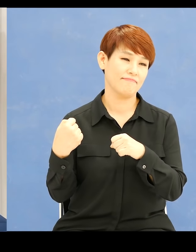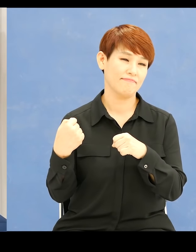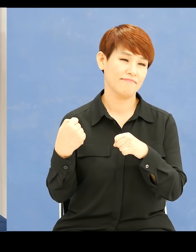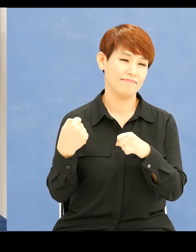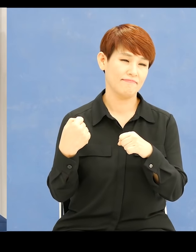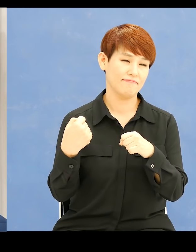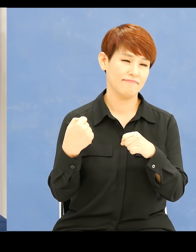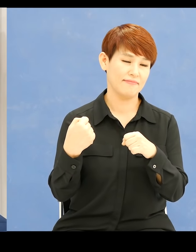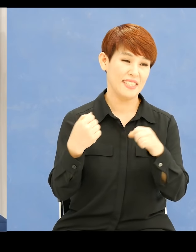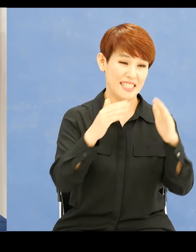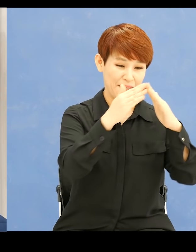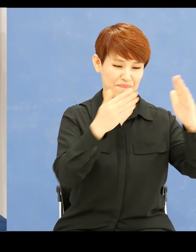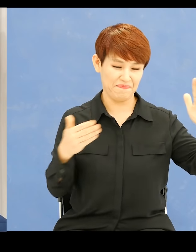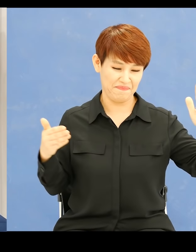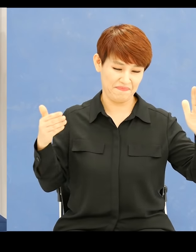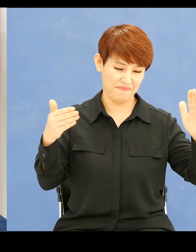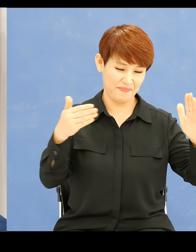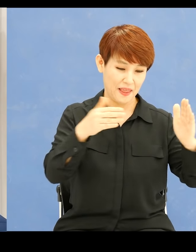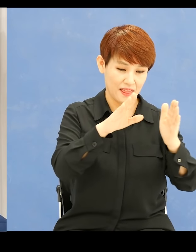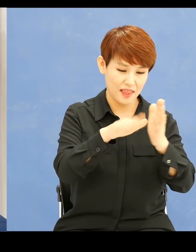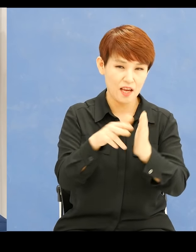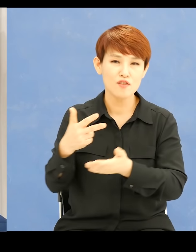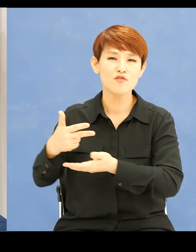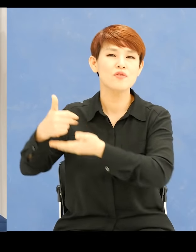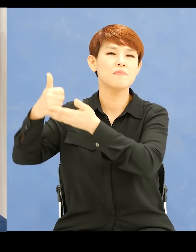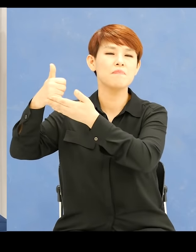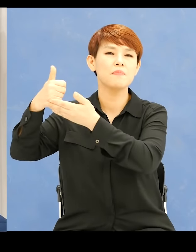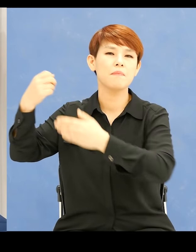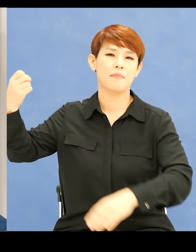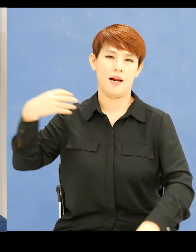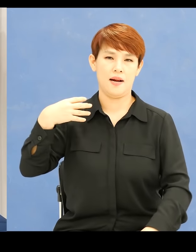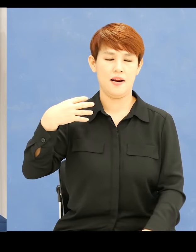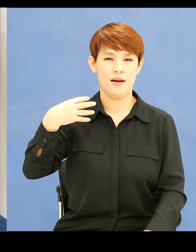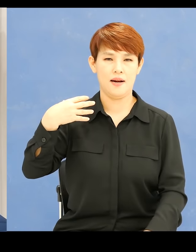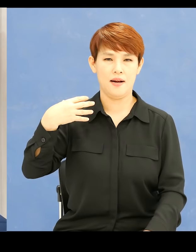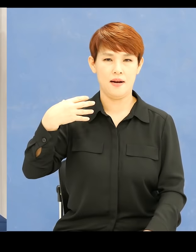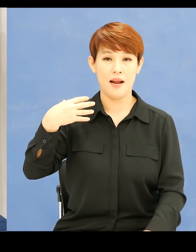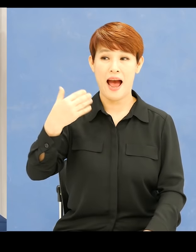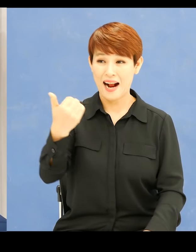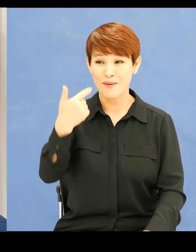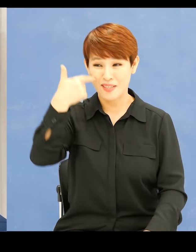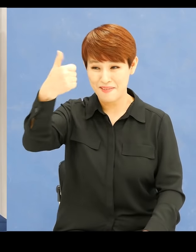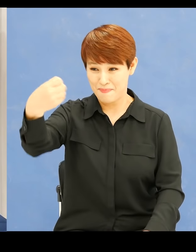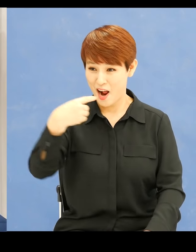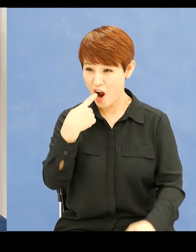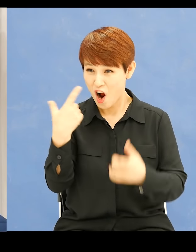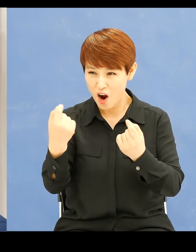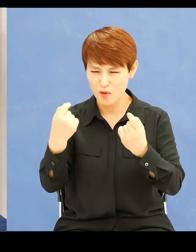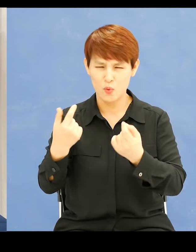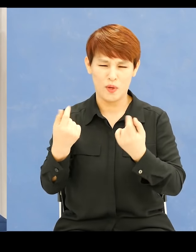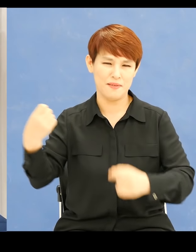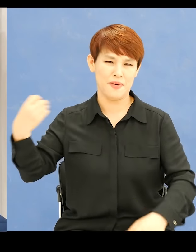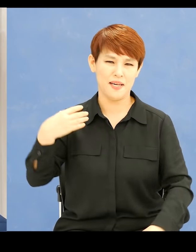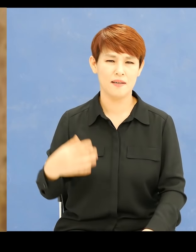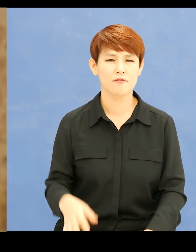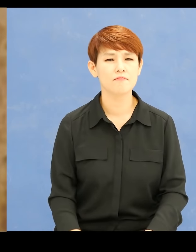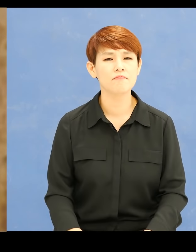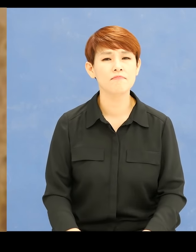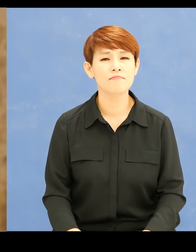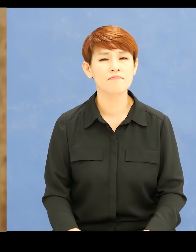이제 오고 있는데 집에 다 도착할 즈음에 차 안에서 주님이 똑같은 그 목사님의 말씀으로 예. 찾아오신 거예요.